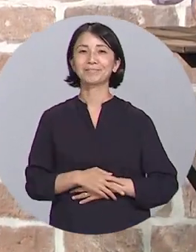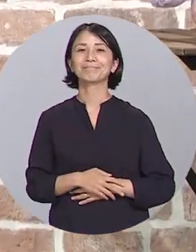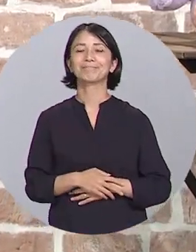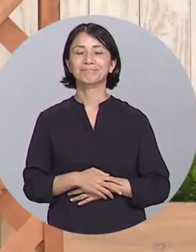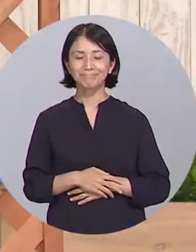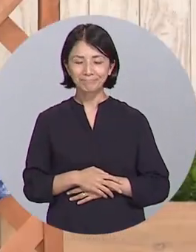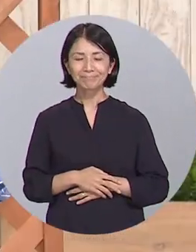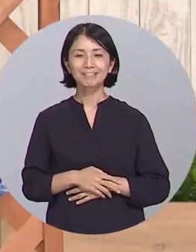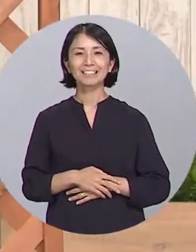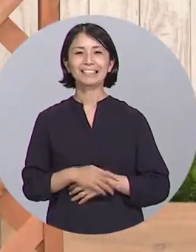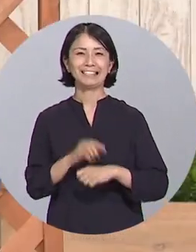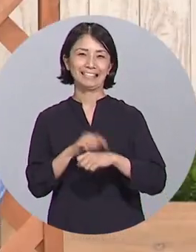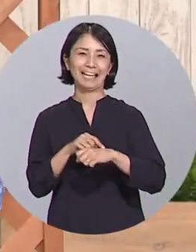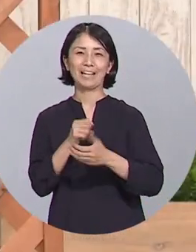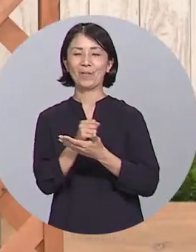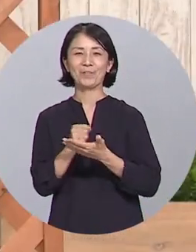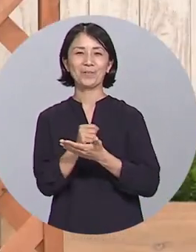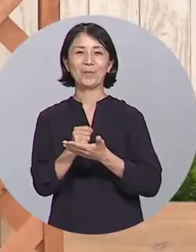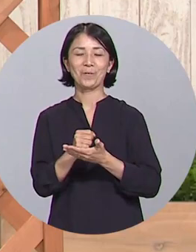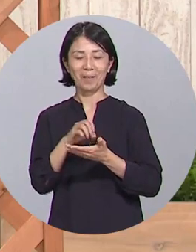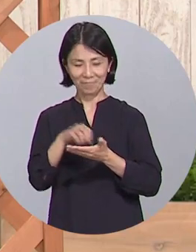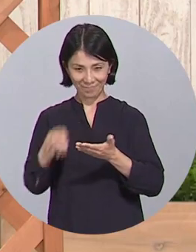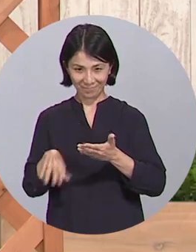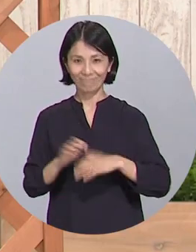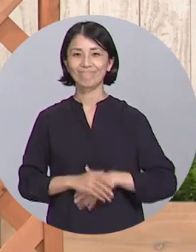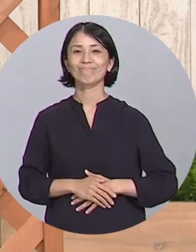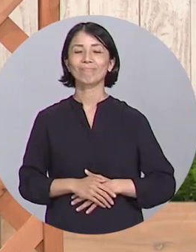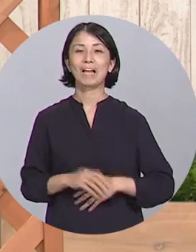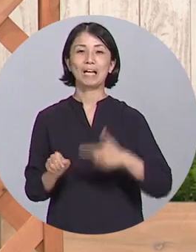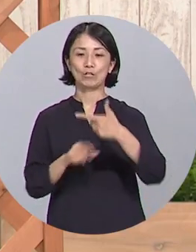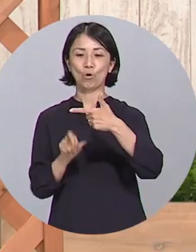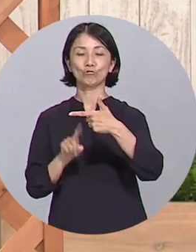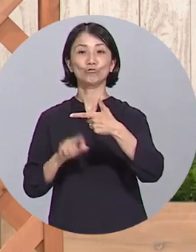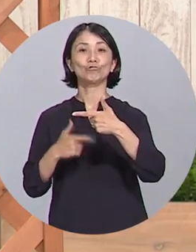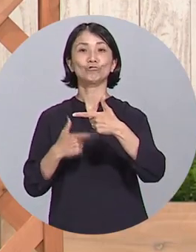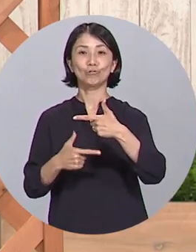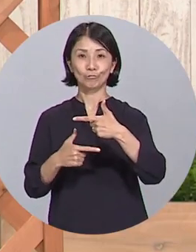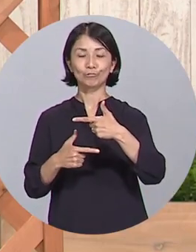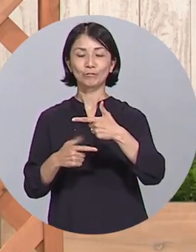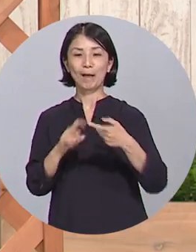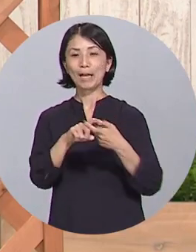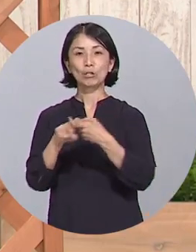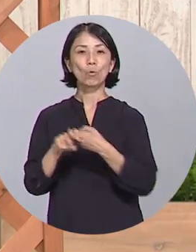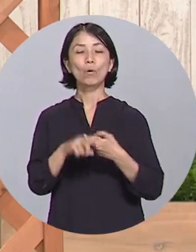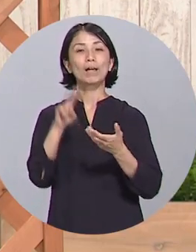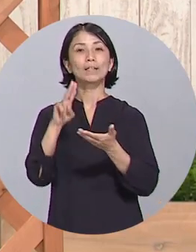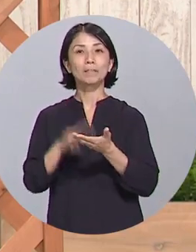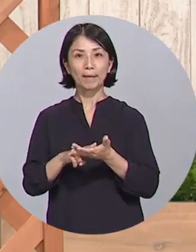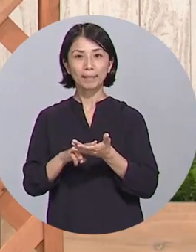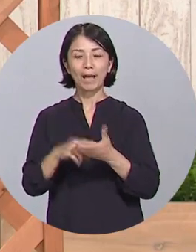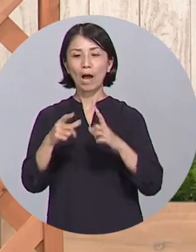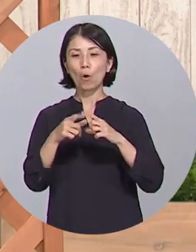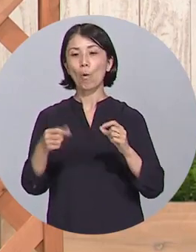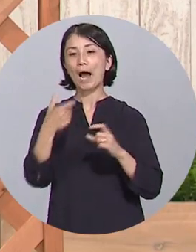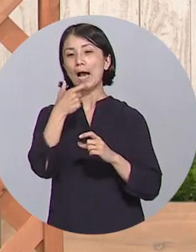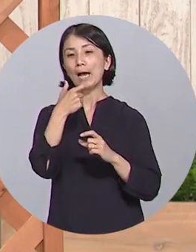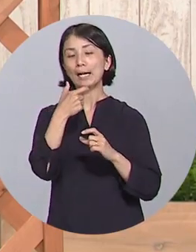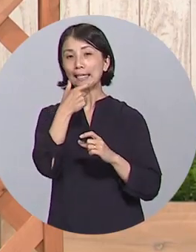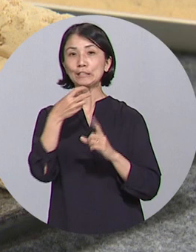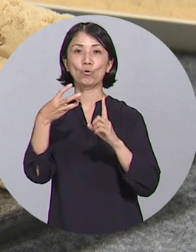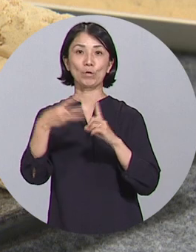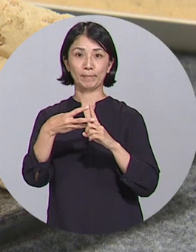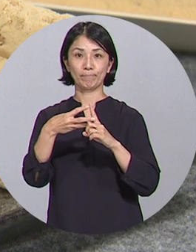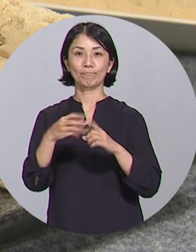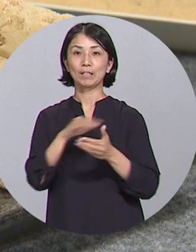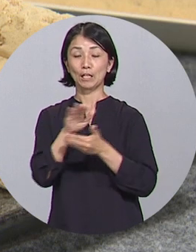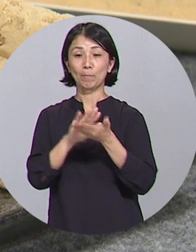っと長くなっちゃうんでね。とにかくまあ6月16日があの全国和菓子協会が制定している和菓子の日になっているんですが、埼